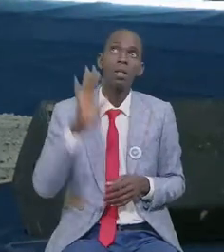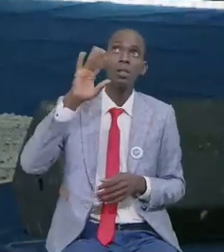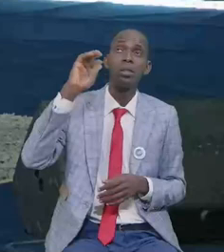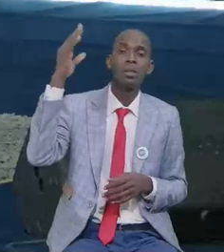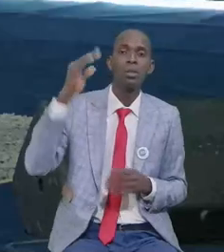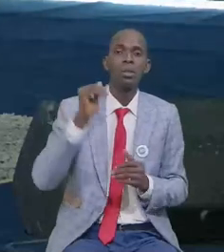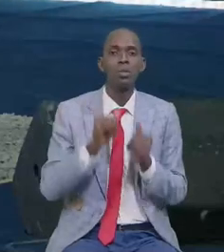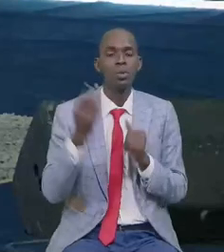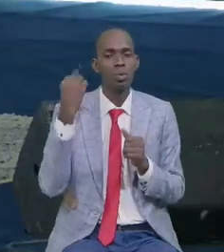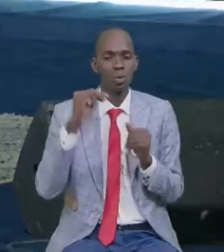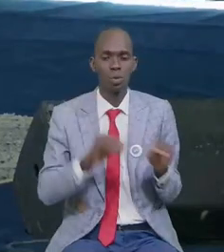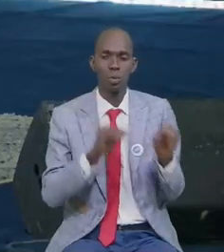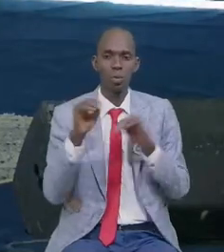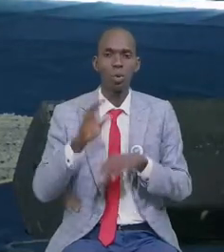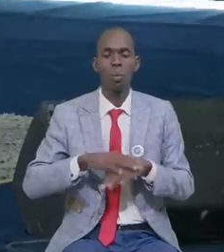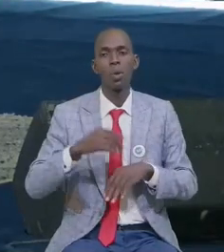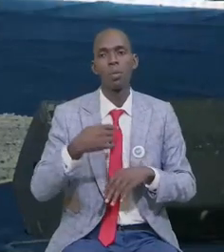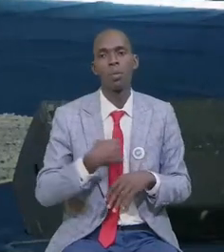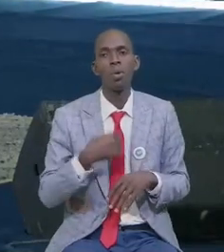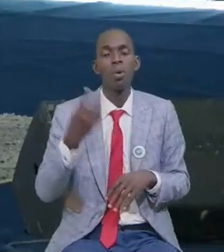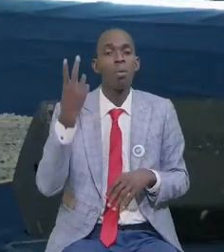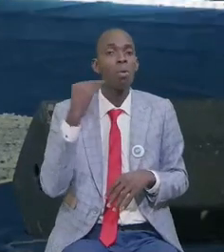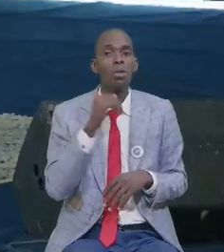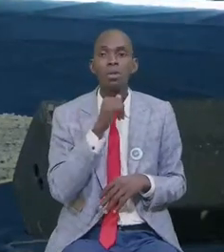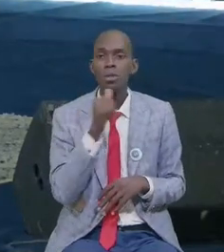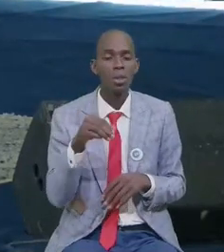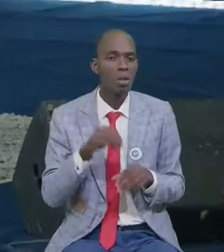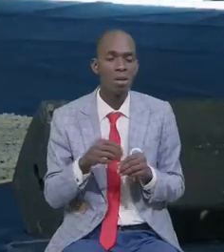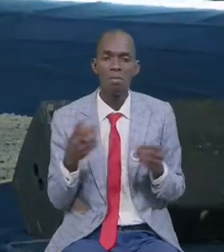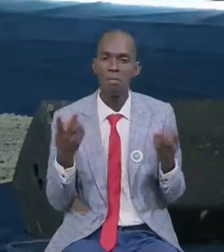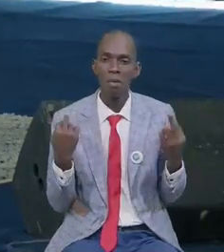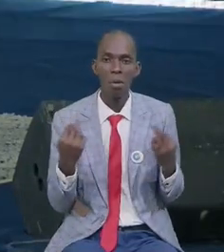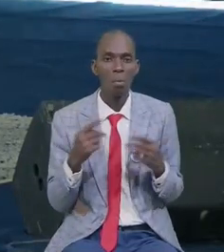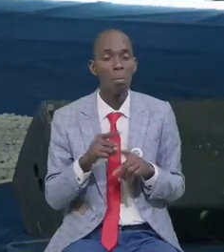moi n'a pas été vaine, loin de là,